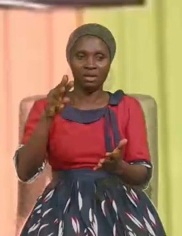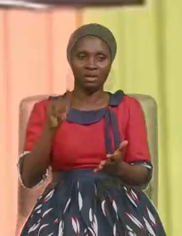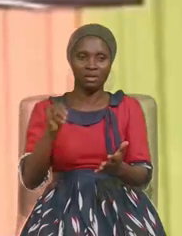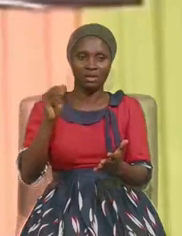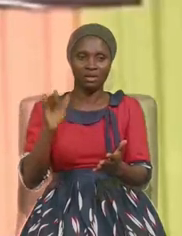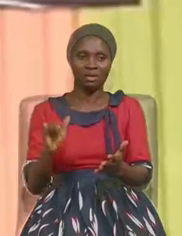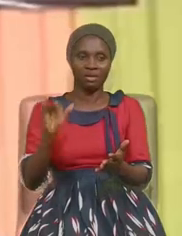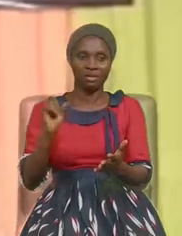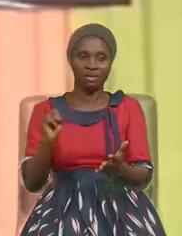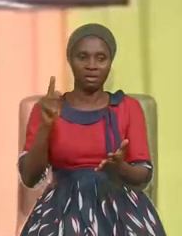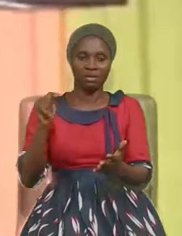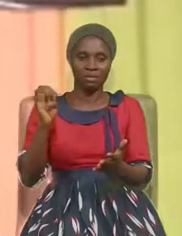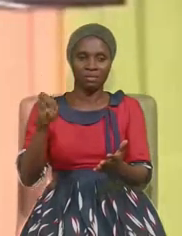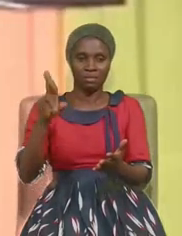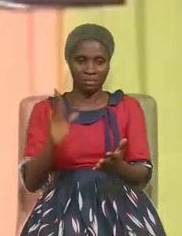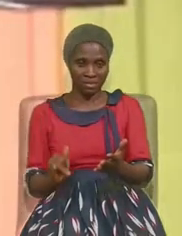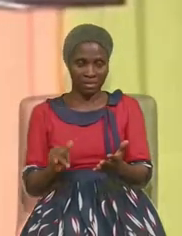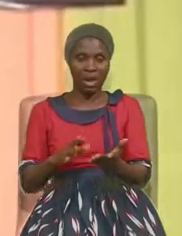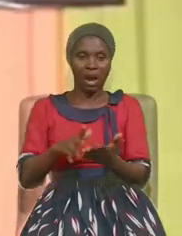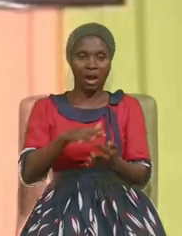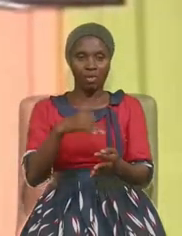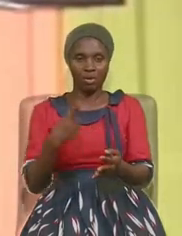parmi les païens, savoir Christ